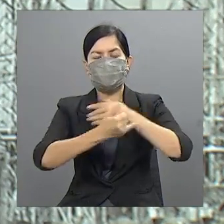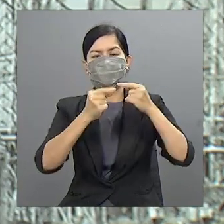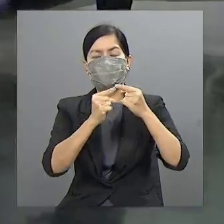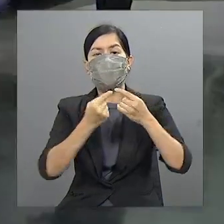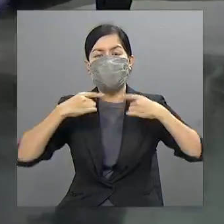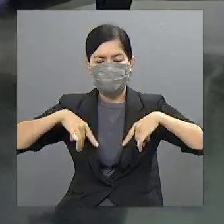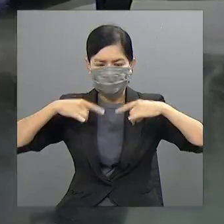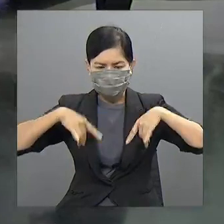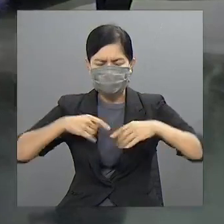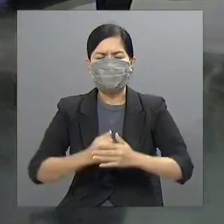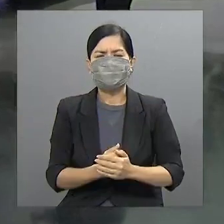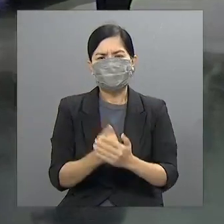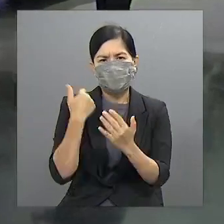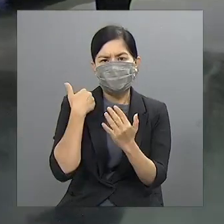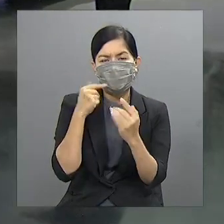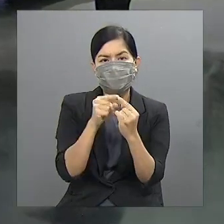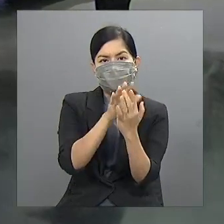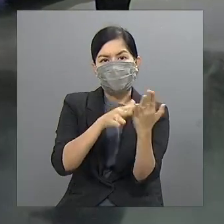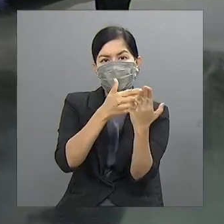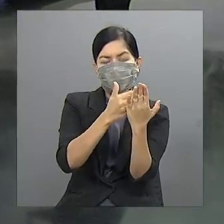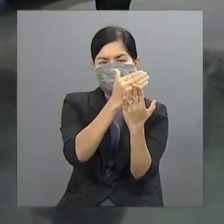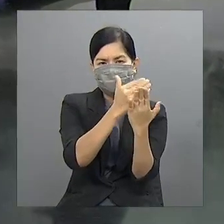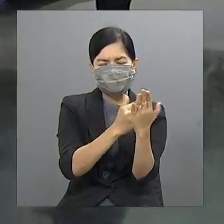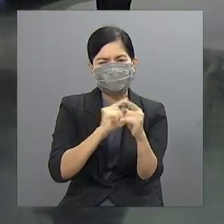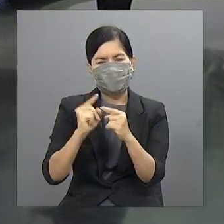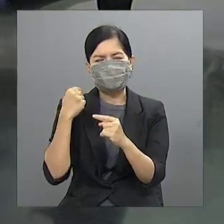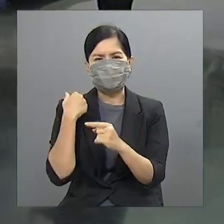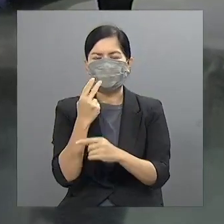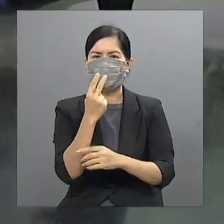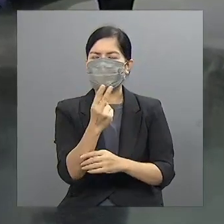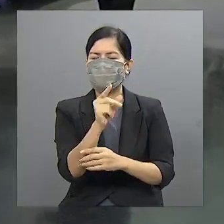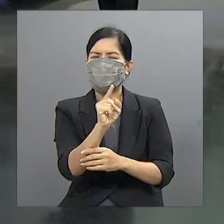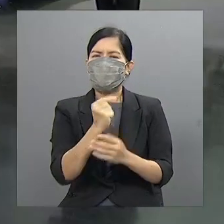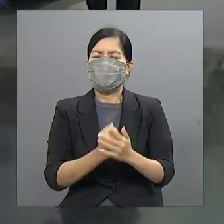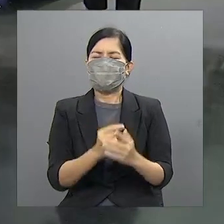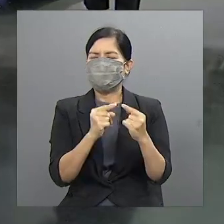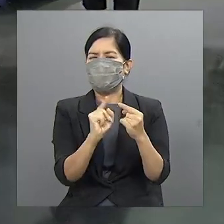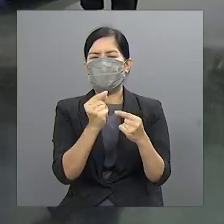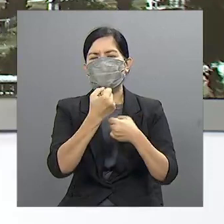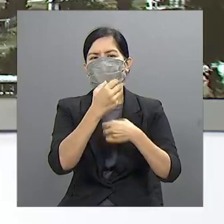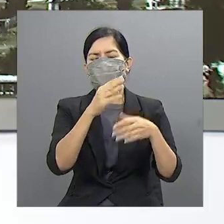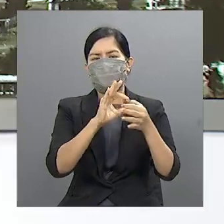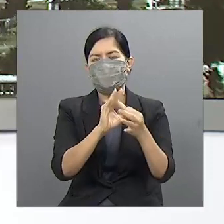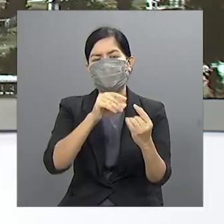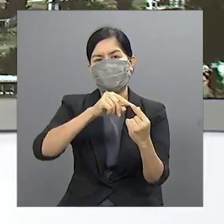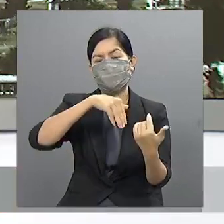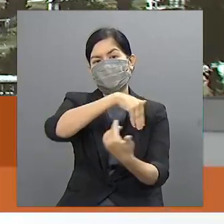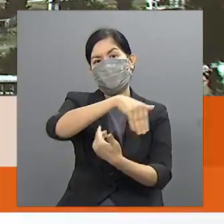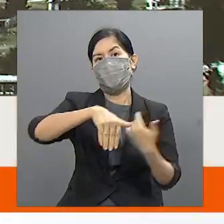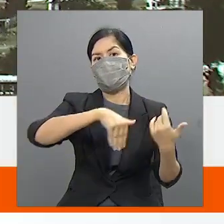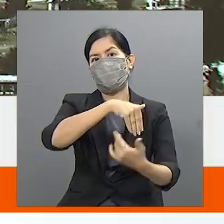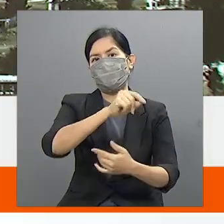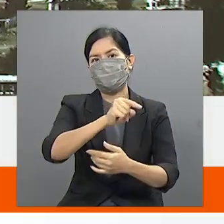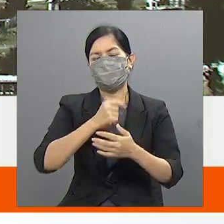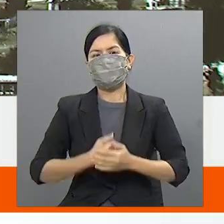ยบายแล้วก็บริหารประเทศแบบที่ไม่ค่อยสนใจเรื่องของสิ่งแวดล้อมเท่าไหร่นักนะคะดังนั้นค่ะคุณผู้ชมการก้าวขึ้นมา